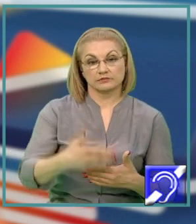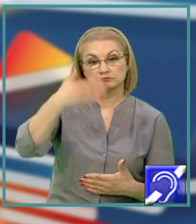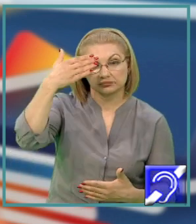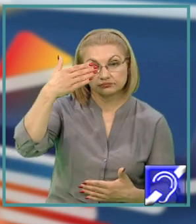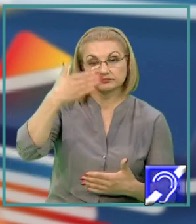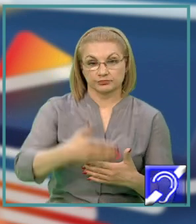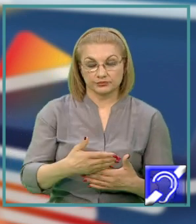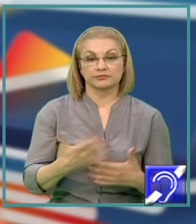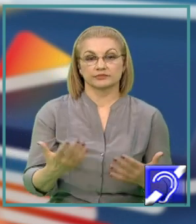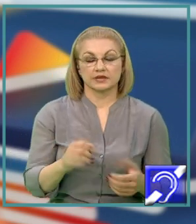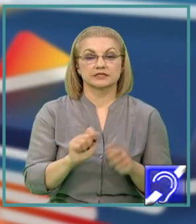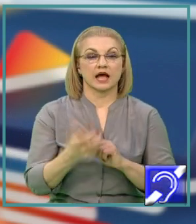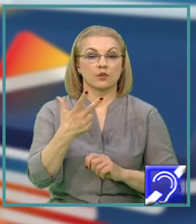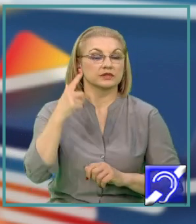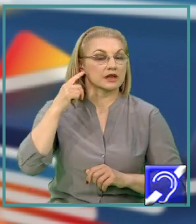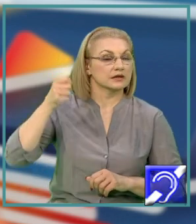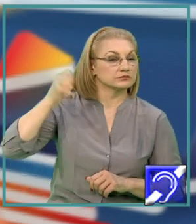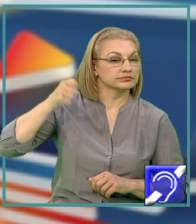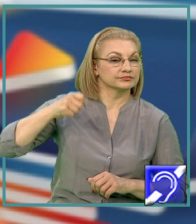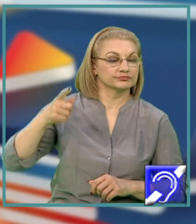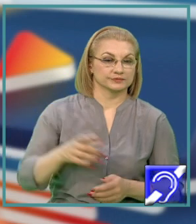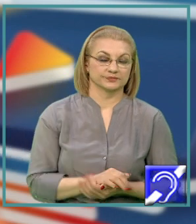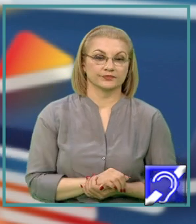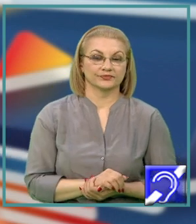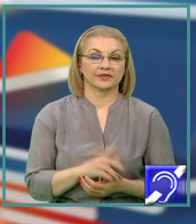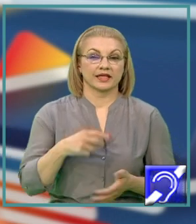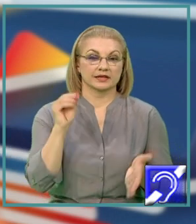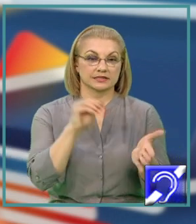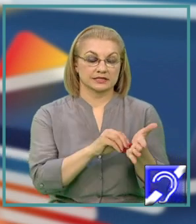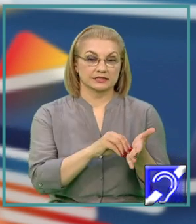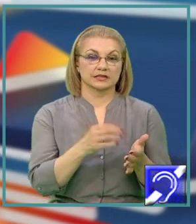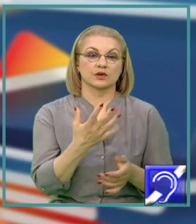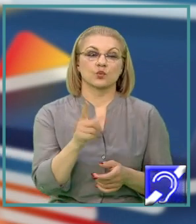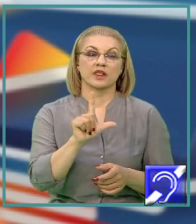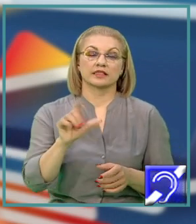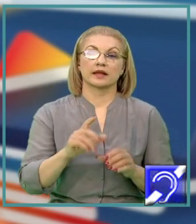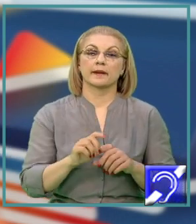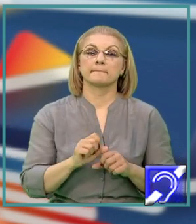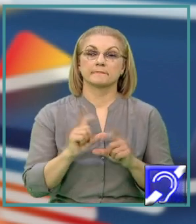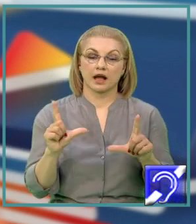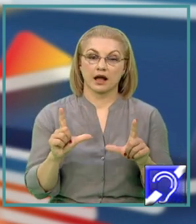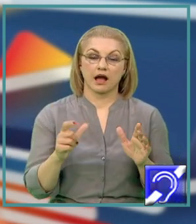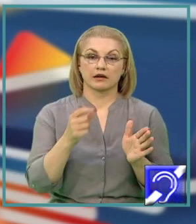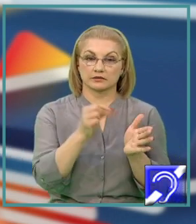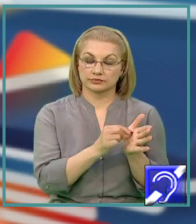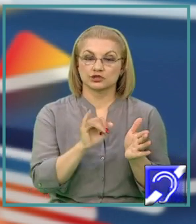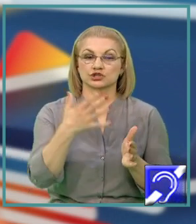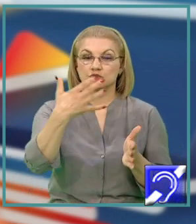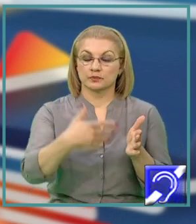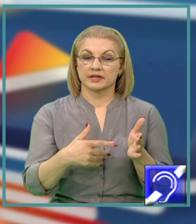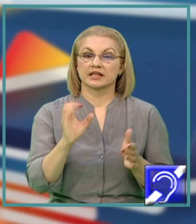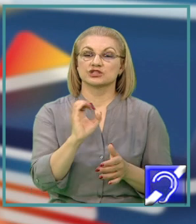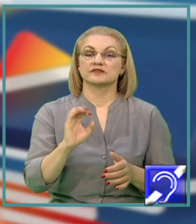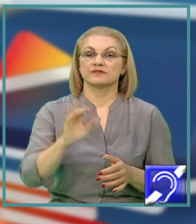trei sunete de gong. Este scris cu majusculă pe foaia tipărită și numerotat cu cifre